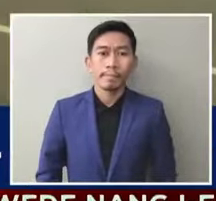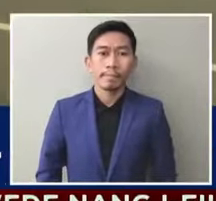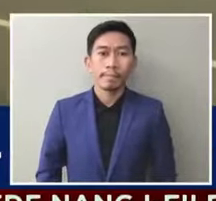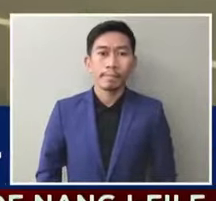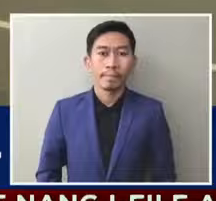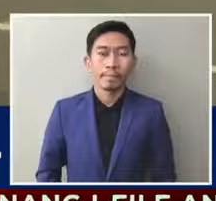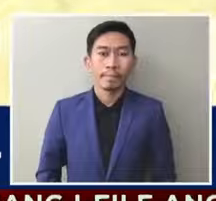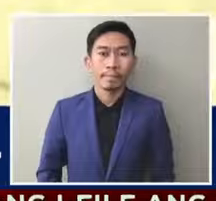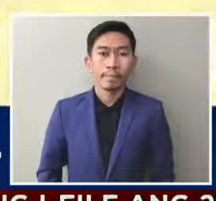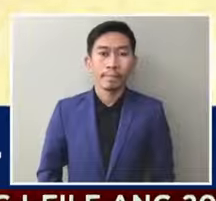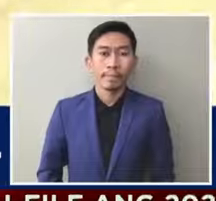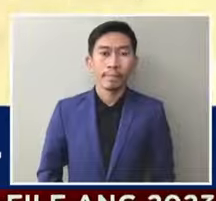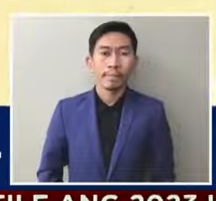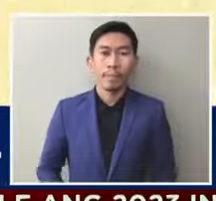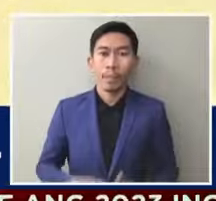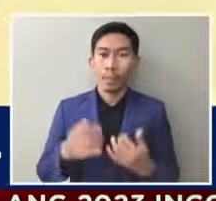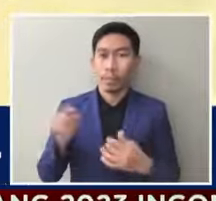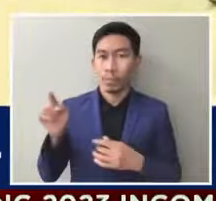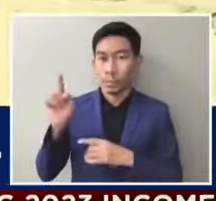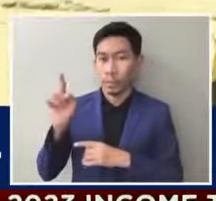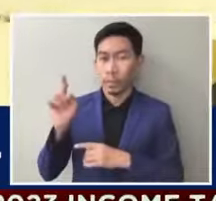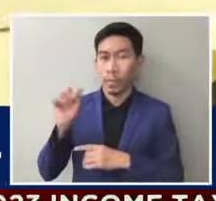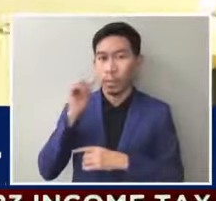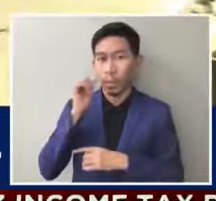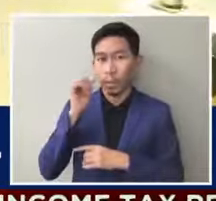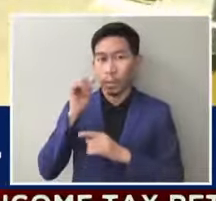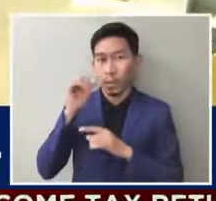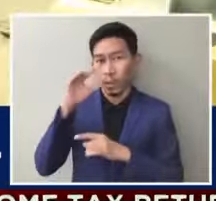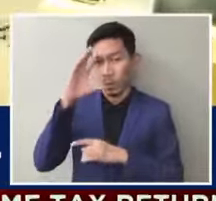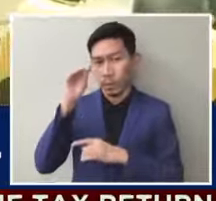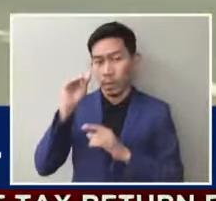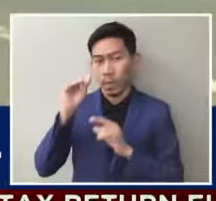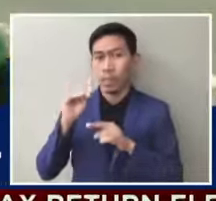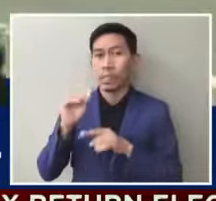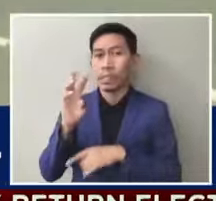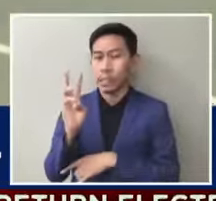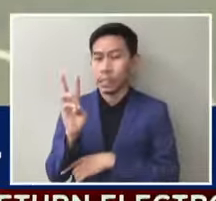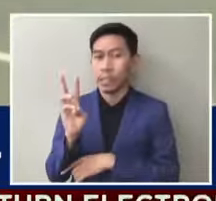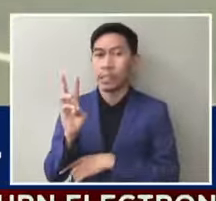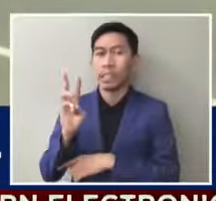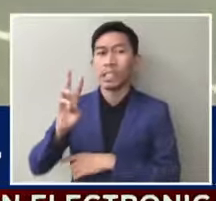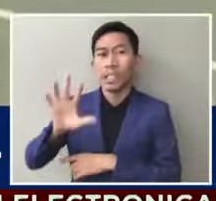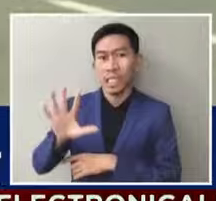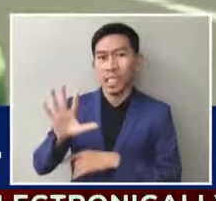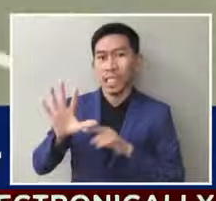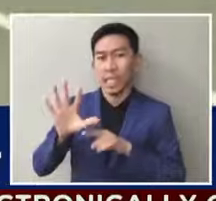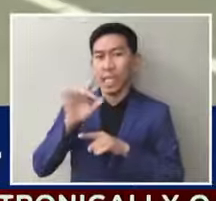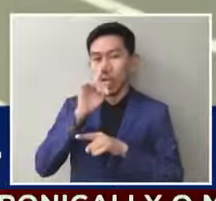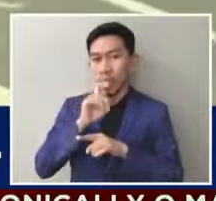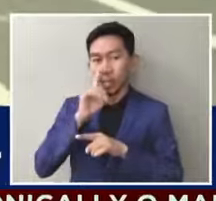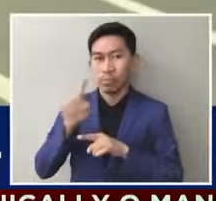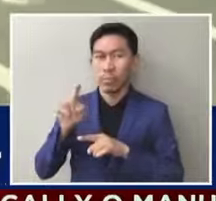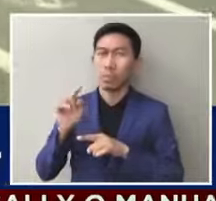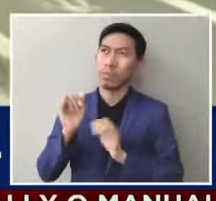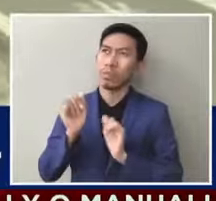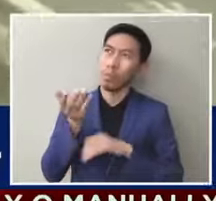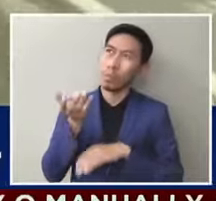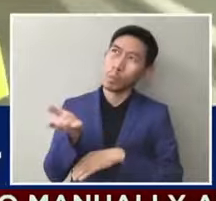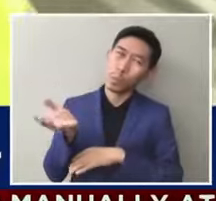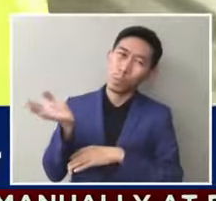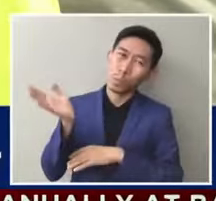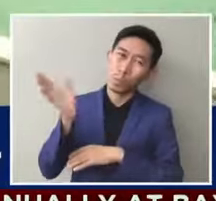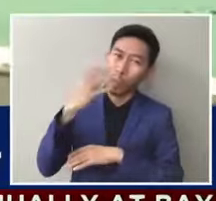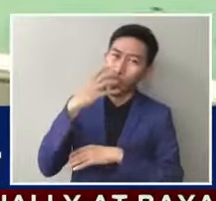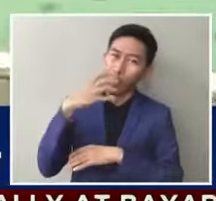Nakabilad sa ilalim ng araw ang 75-anyos na street sweeper na si Arnel. Kung tutusin, bahagi na siya ng tinatawag na